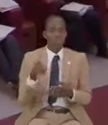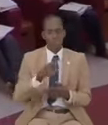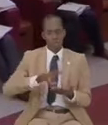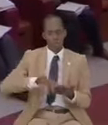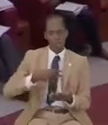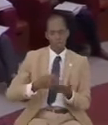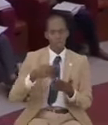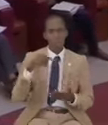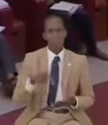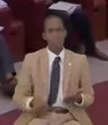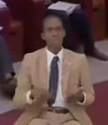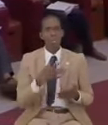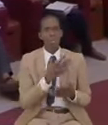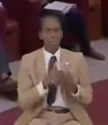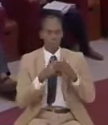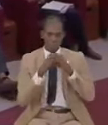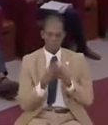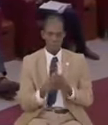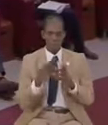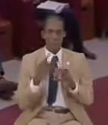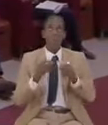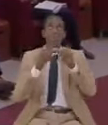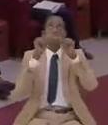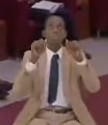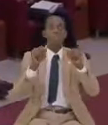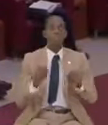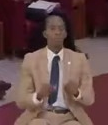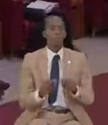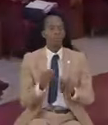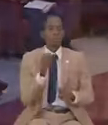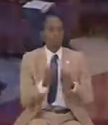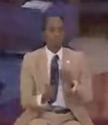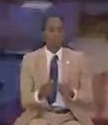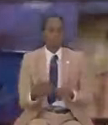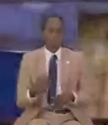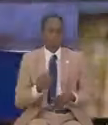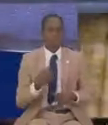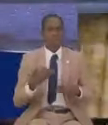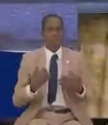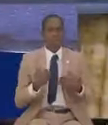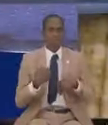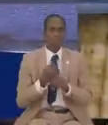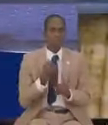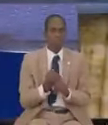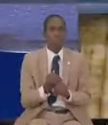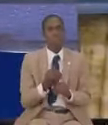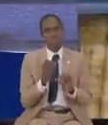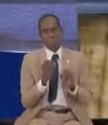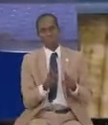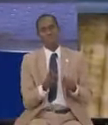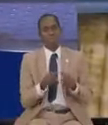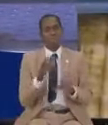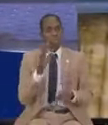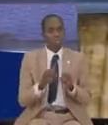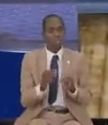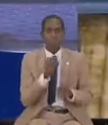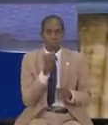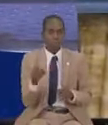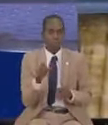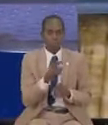trip vous vous protégerez et vous adorerez la statue que j'ai faite si vous ne l'adorez pas